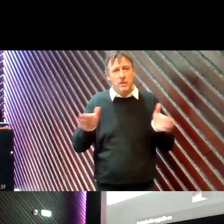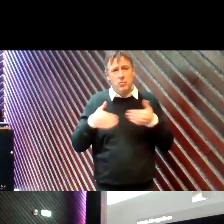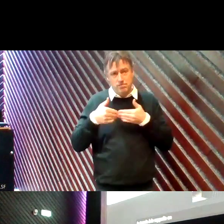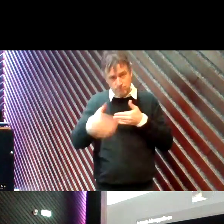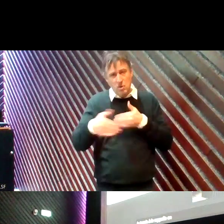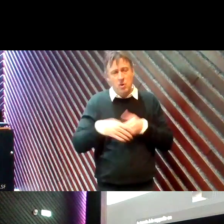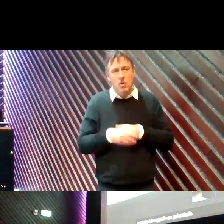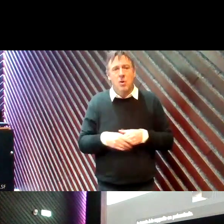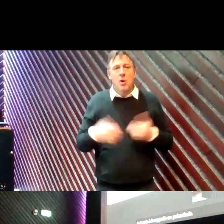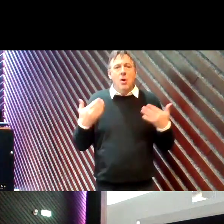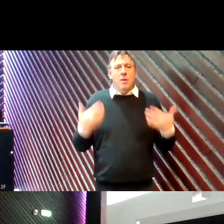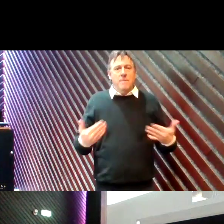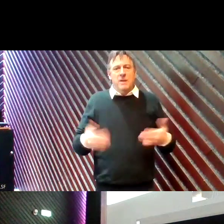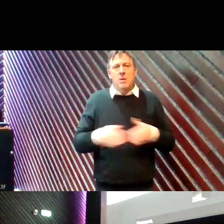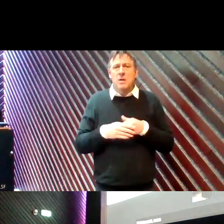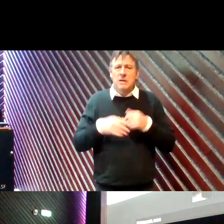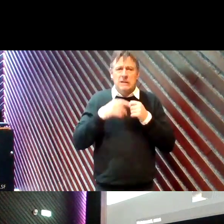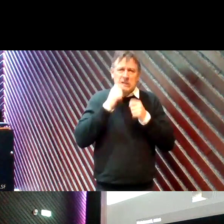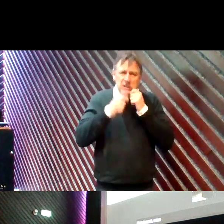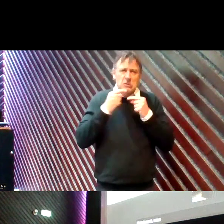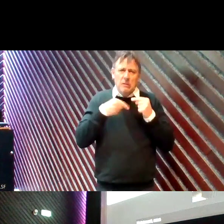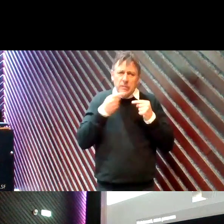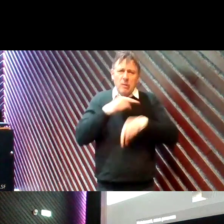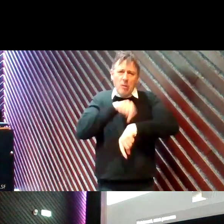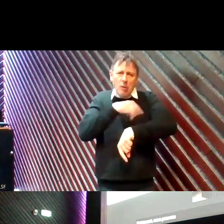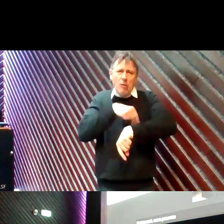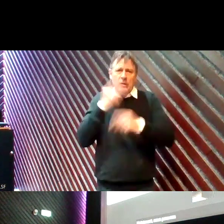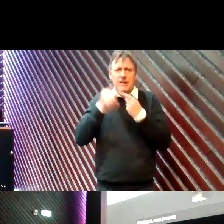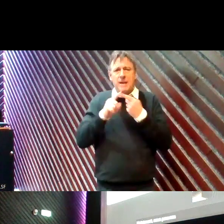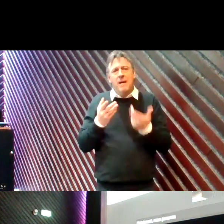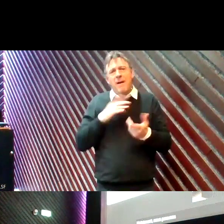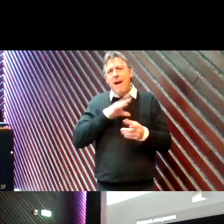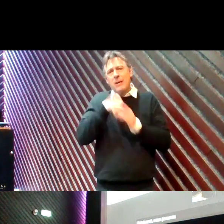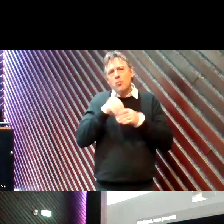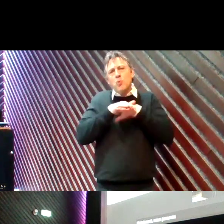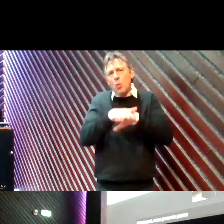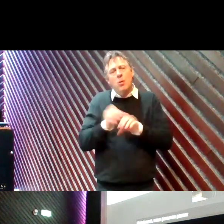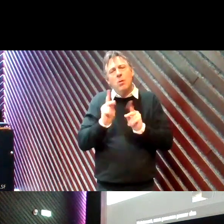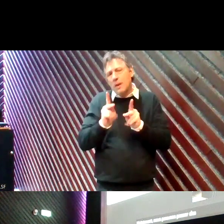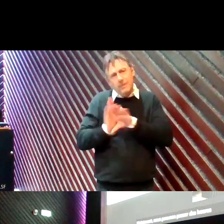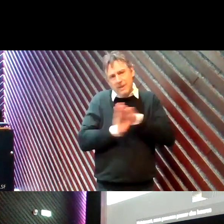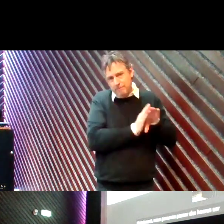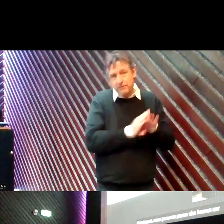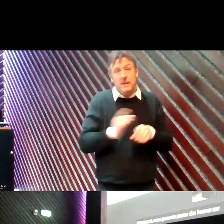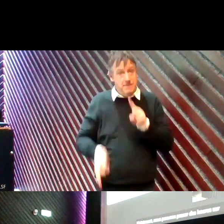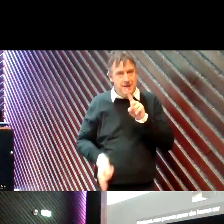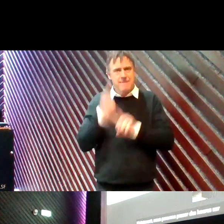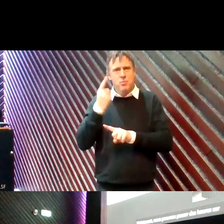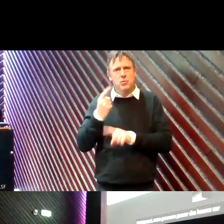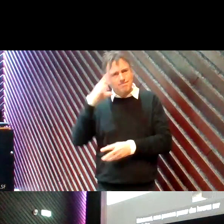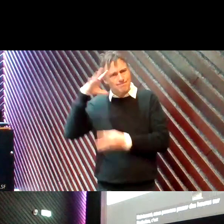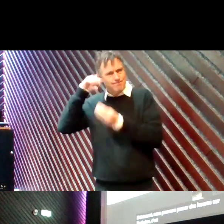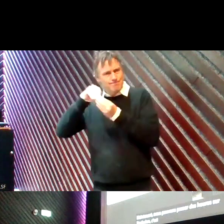pouvons discer pendant des heures sur l'inclusion, etc. C'est vraiment important et la question que nous devons nous